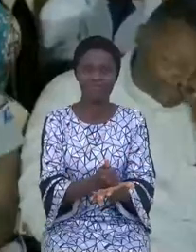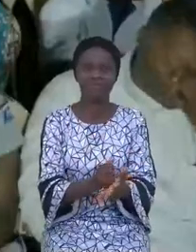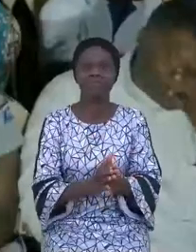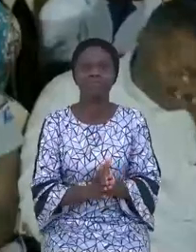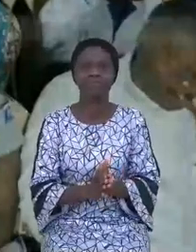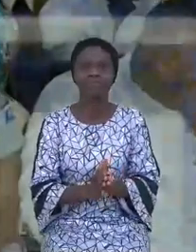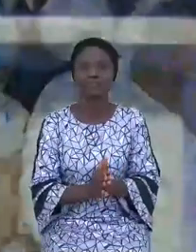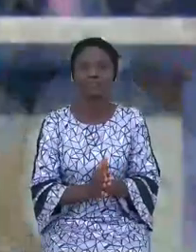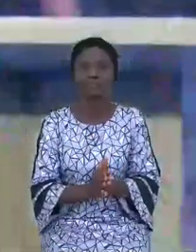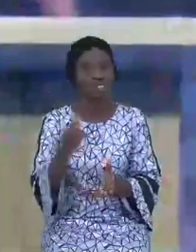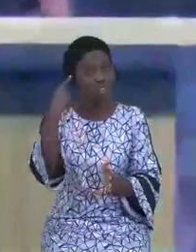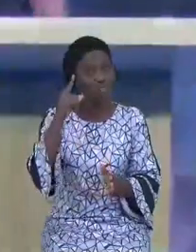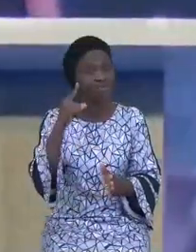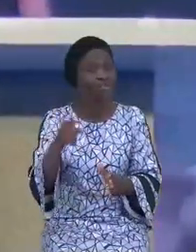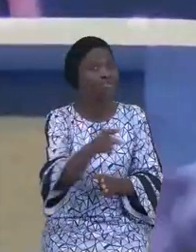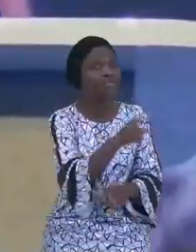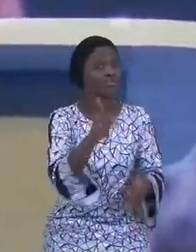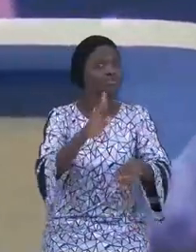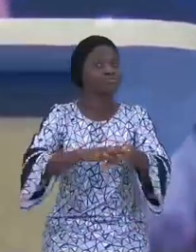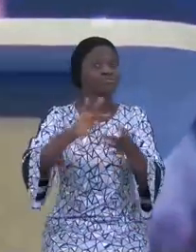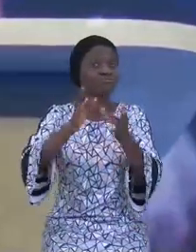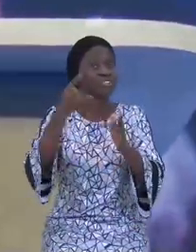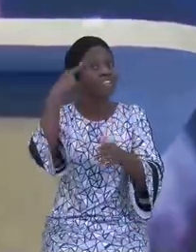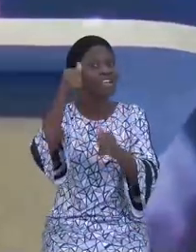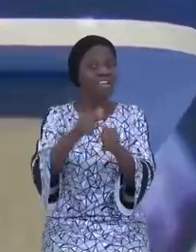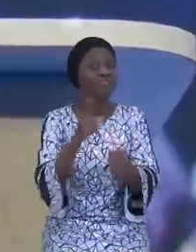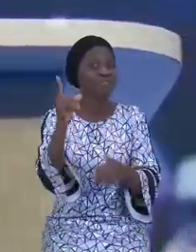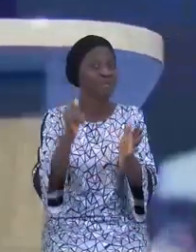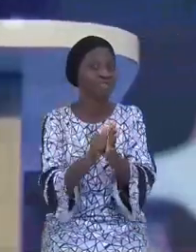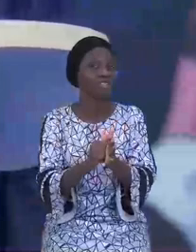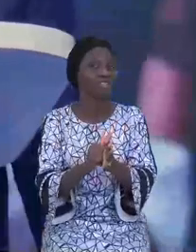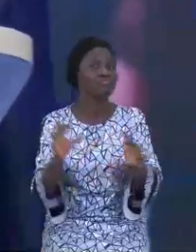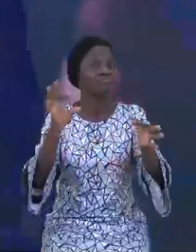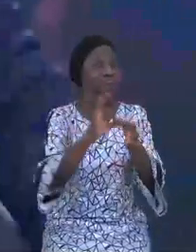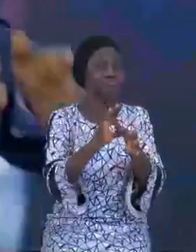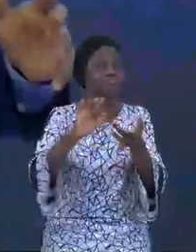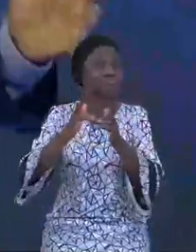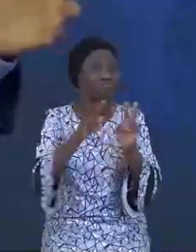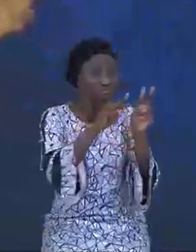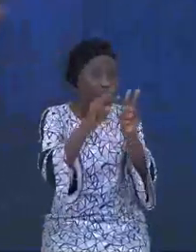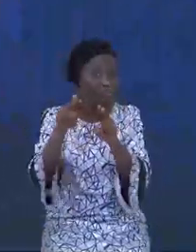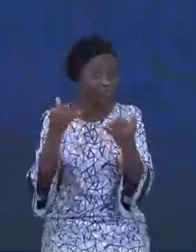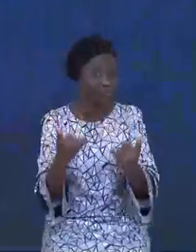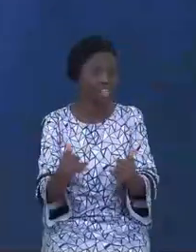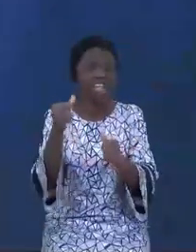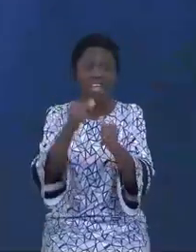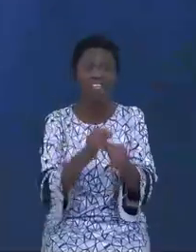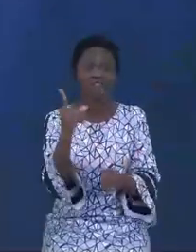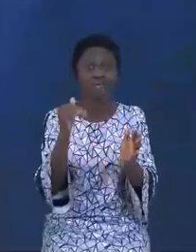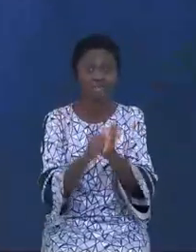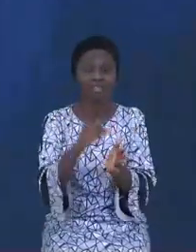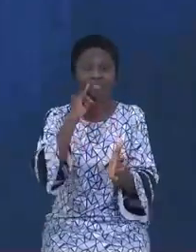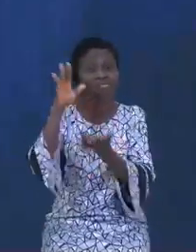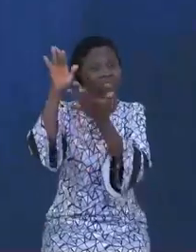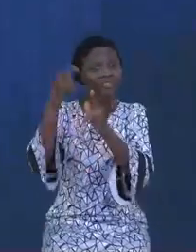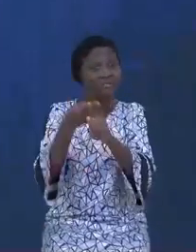Pour ceux qui sont en ligne, pour tous ceux qui sont connectés, pour tous ceux qui suivent, pour tous ceux qui